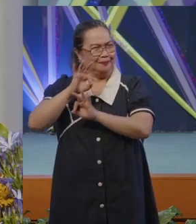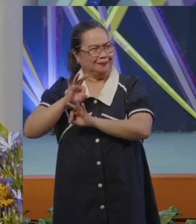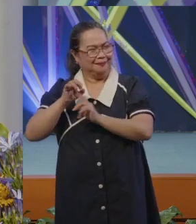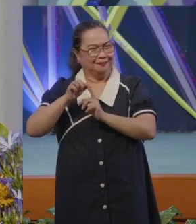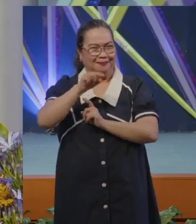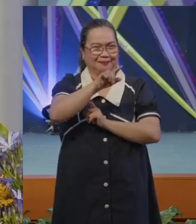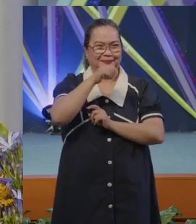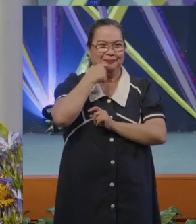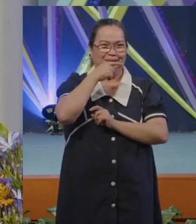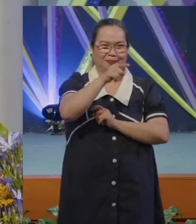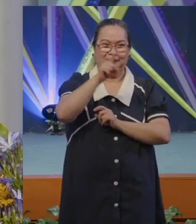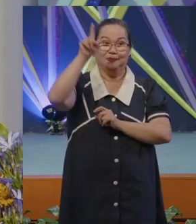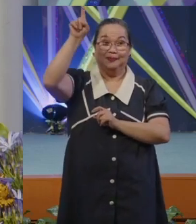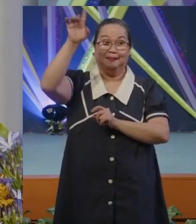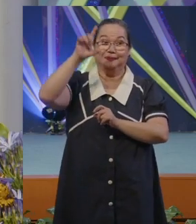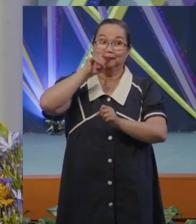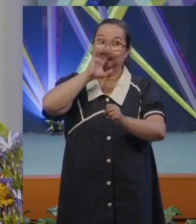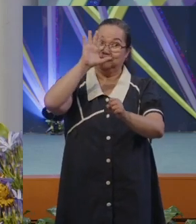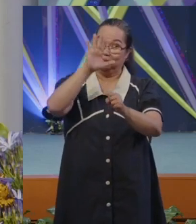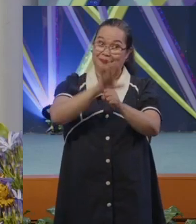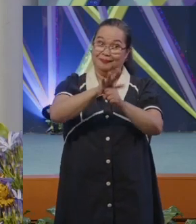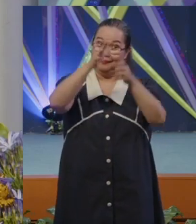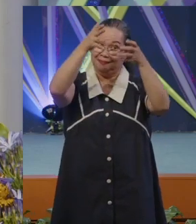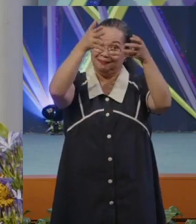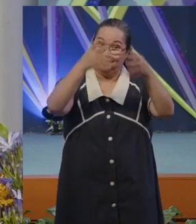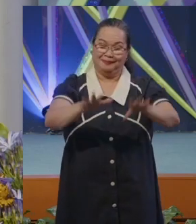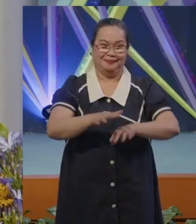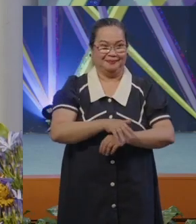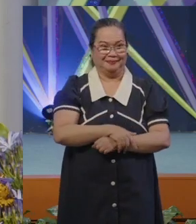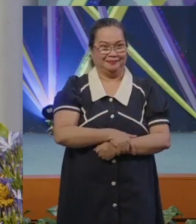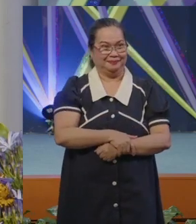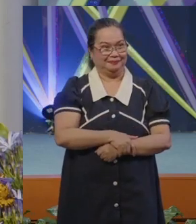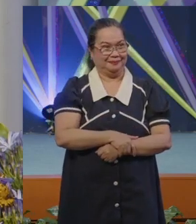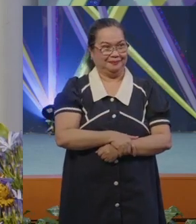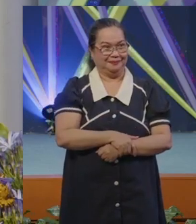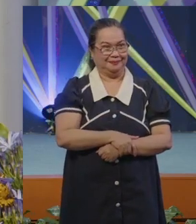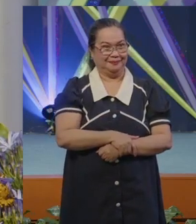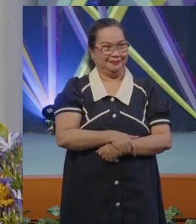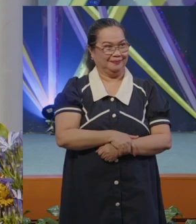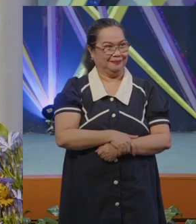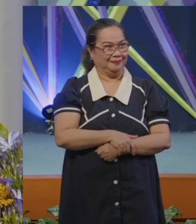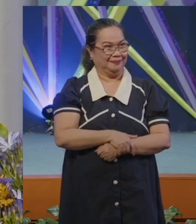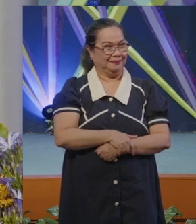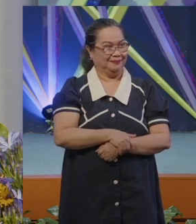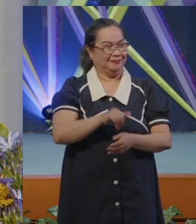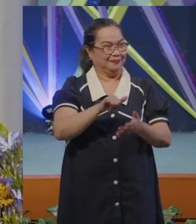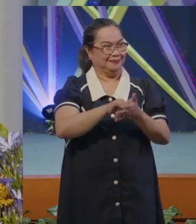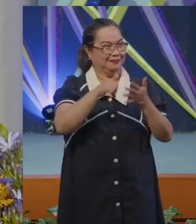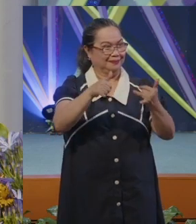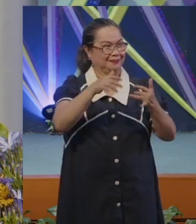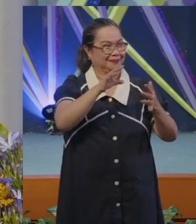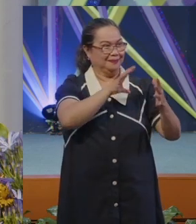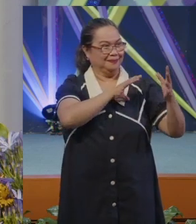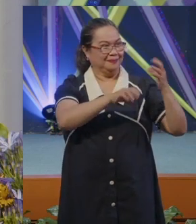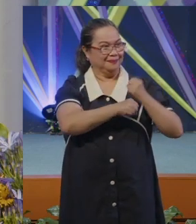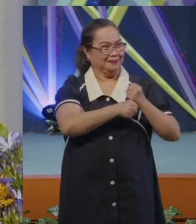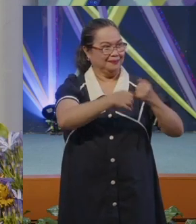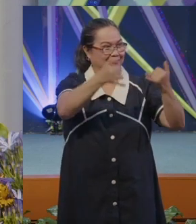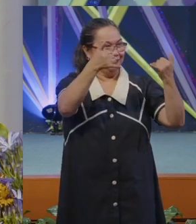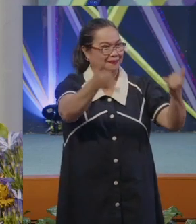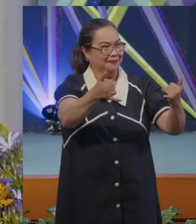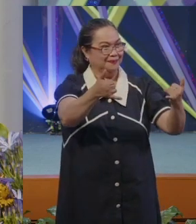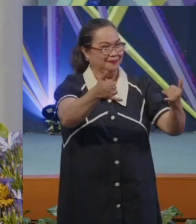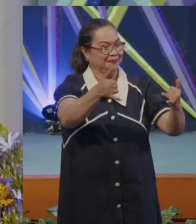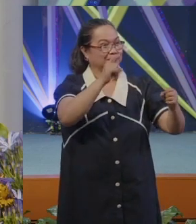tread as He promised you. May promise ang Panginoon. Yun ang ating confidence. Ngayon,